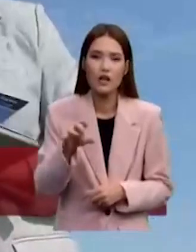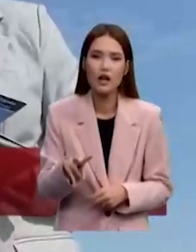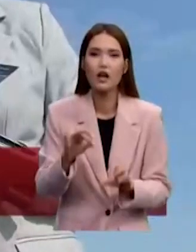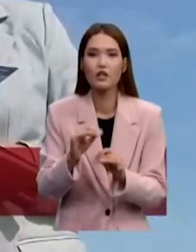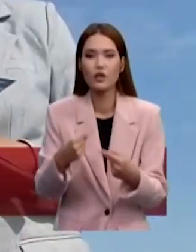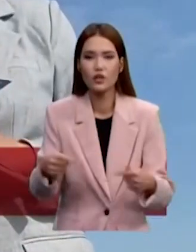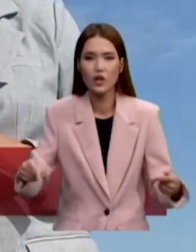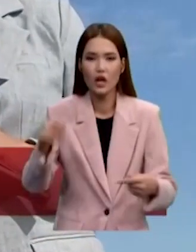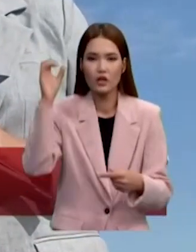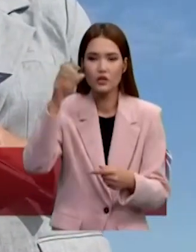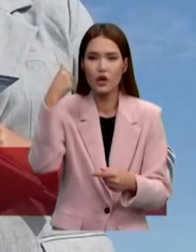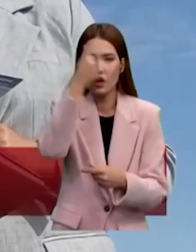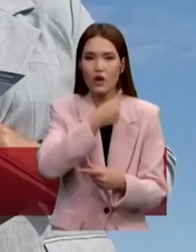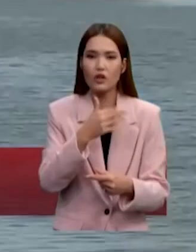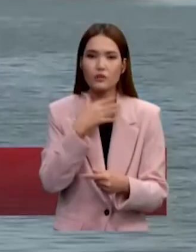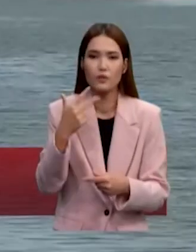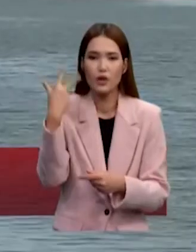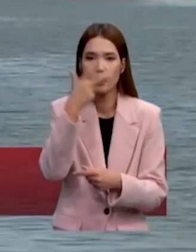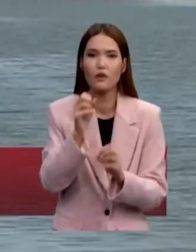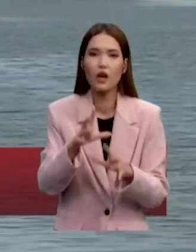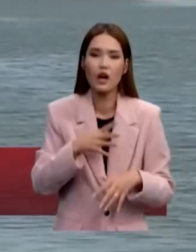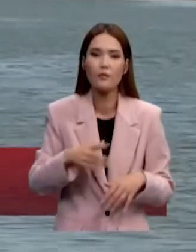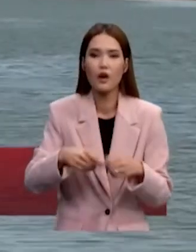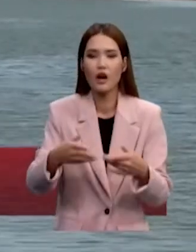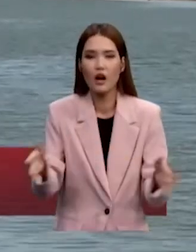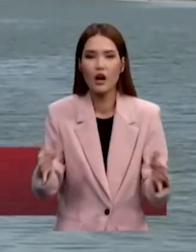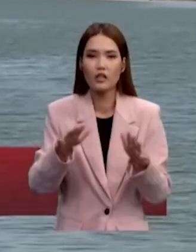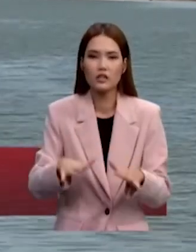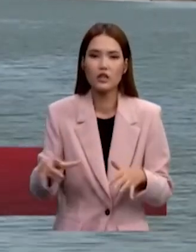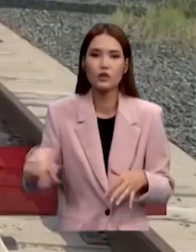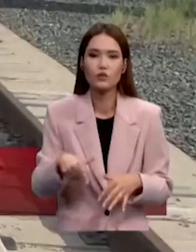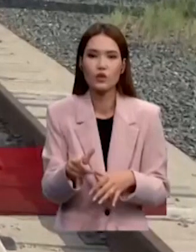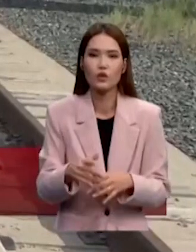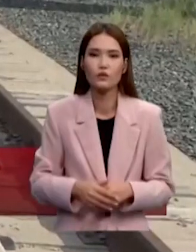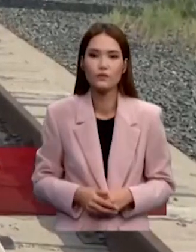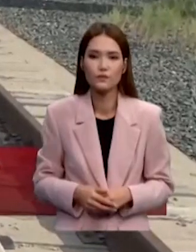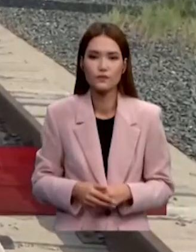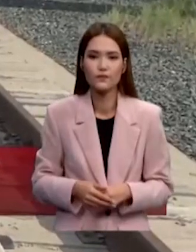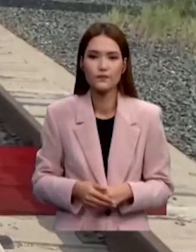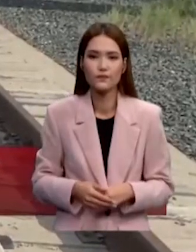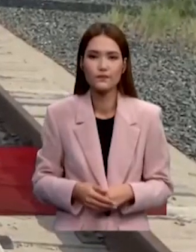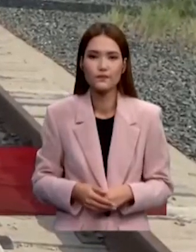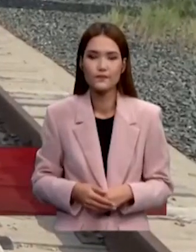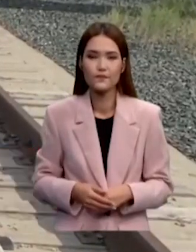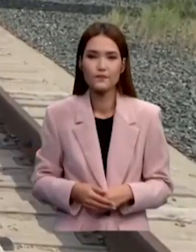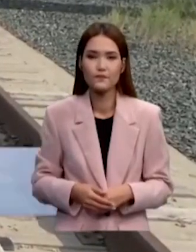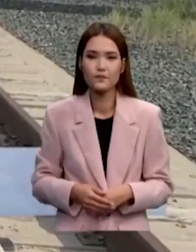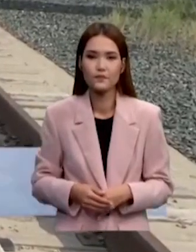водные ворота нефтяной столицы уже 3 года как закрыты для крупных морских судов. Здесь у нас в